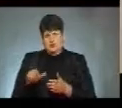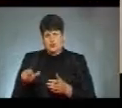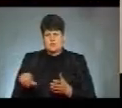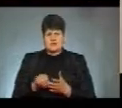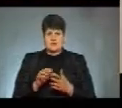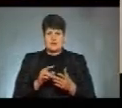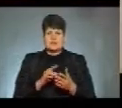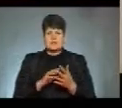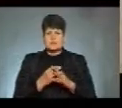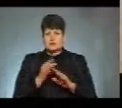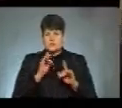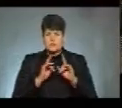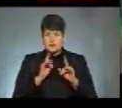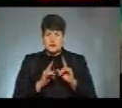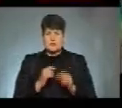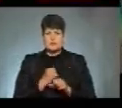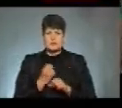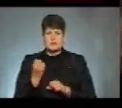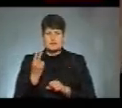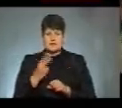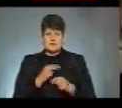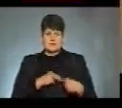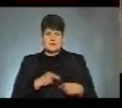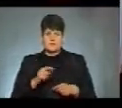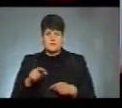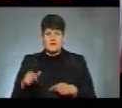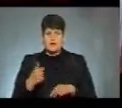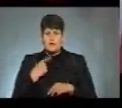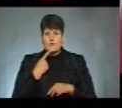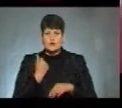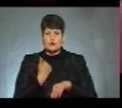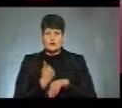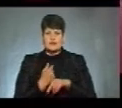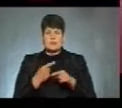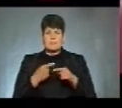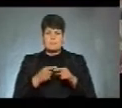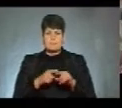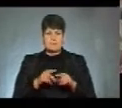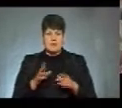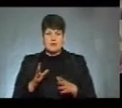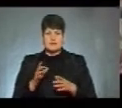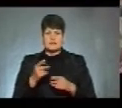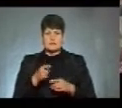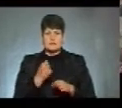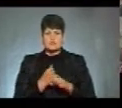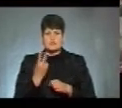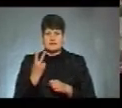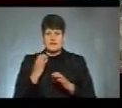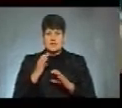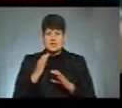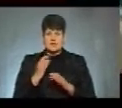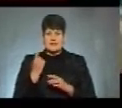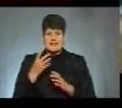на вулиці Дмитрієнка працювали 12 робітників. За словами головного механіка Володимира Макара, на вулиці працює дві вантажівки та один